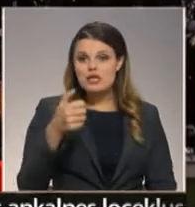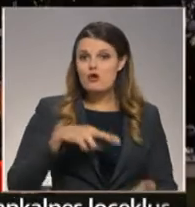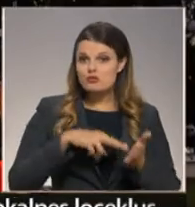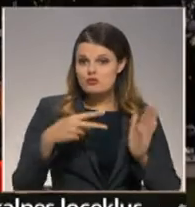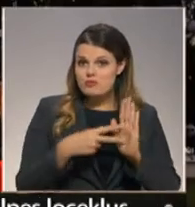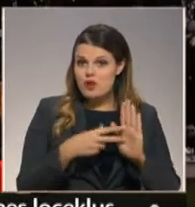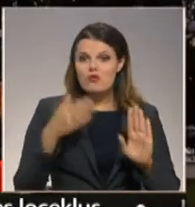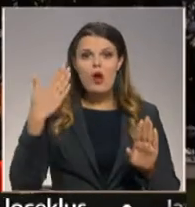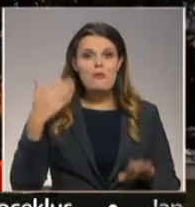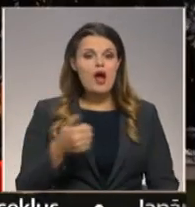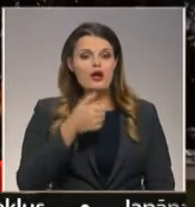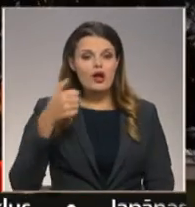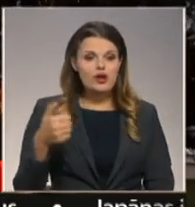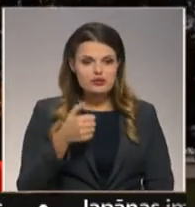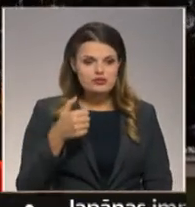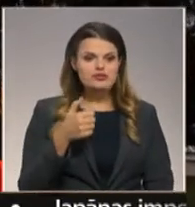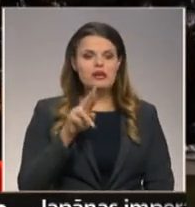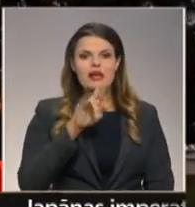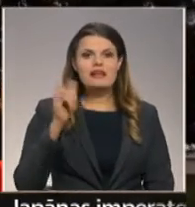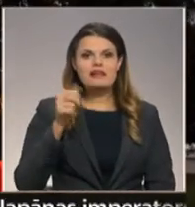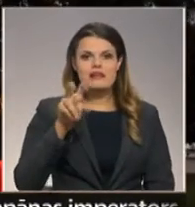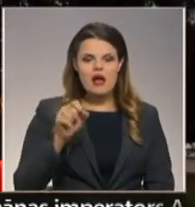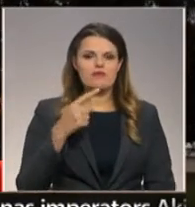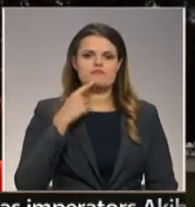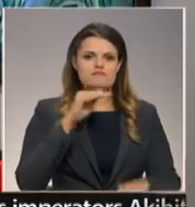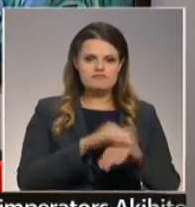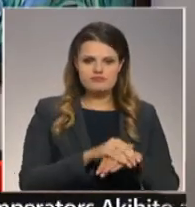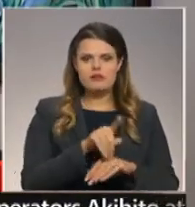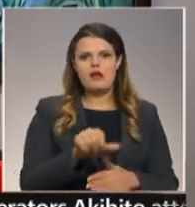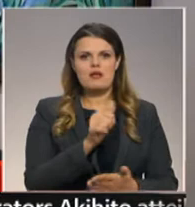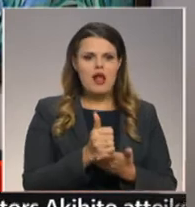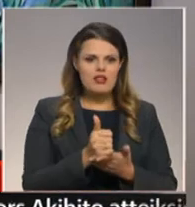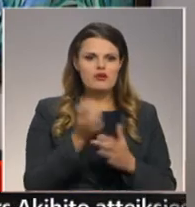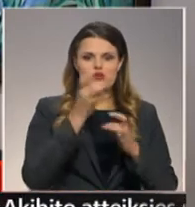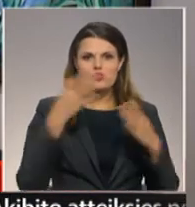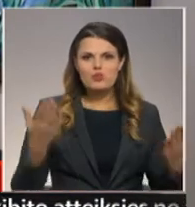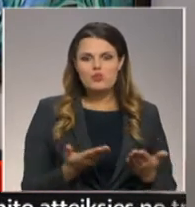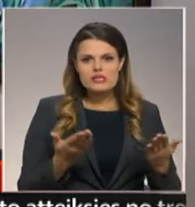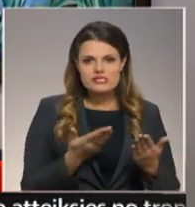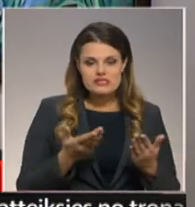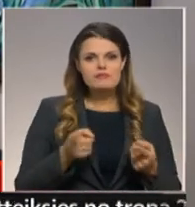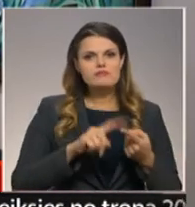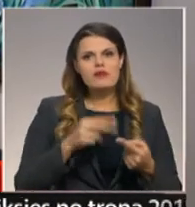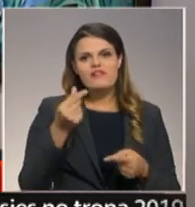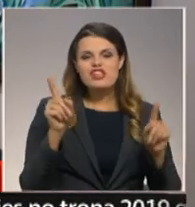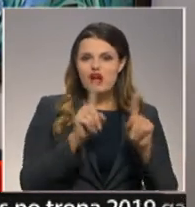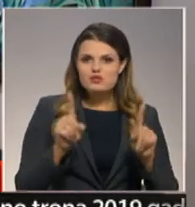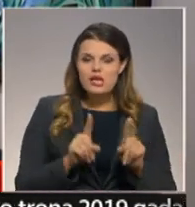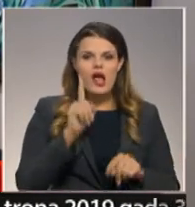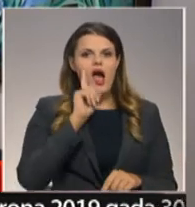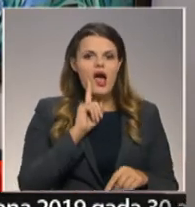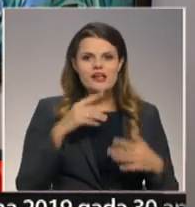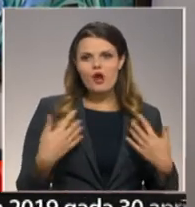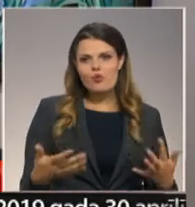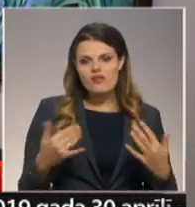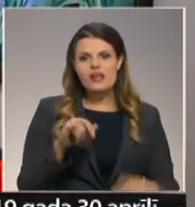gadā kultūras nams Rīgava noteikts kā koordinators novada kultūras dzīve. Kas attiecās, teiksim, uz finanšu lietām, ir ērtāk un